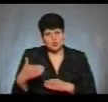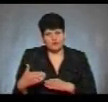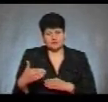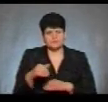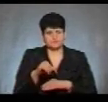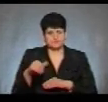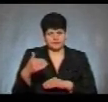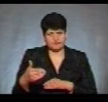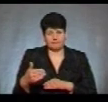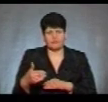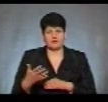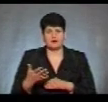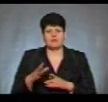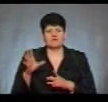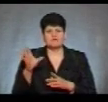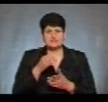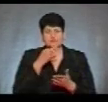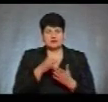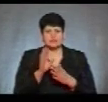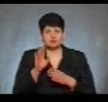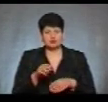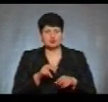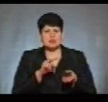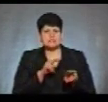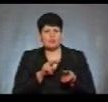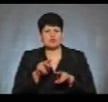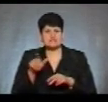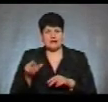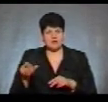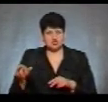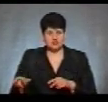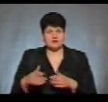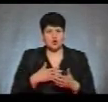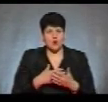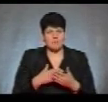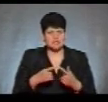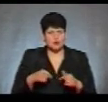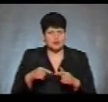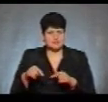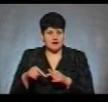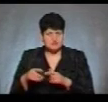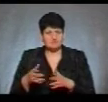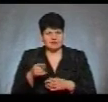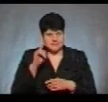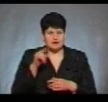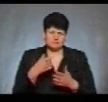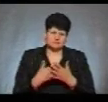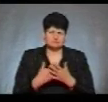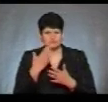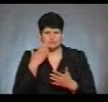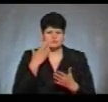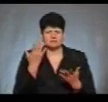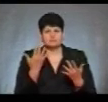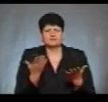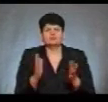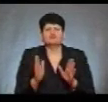все-таки відповідальність на спостерігачах і спостерігачах від громадських організацій. Так? Ви вже знаєте, орієнтуєтеся, скільки